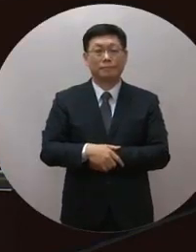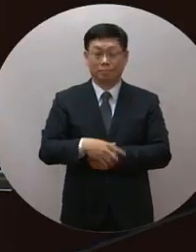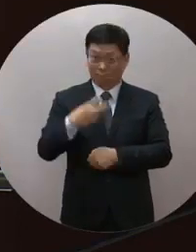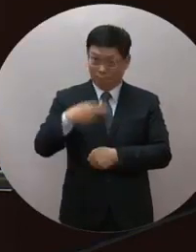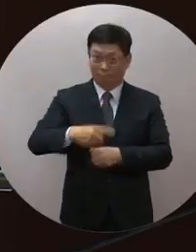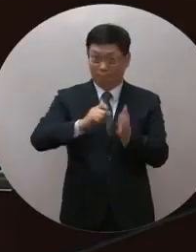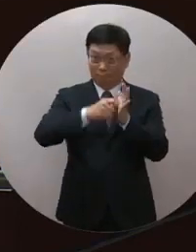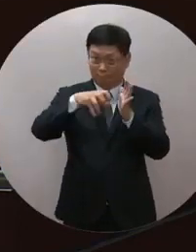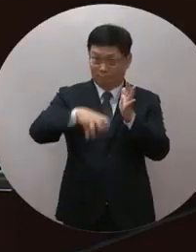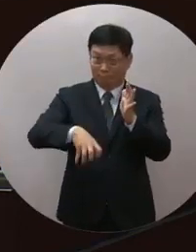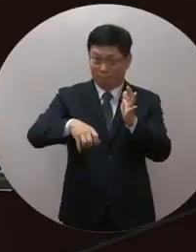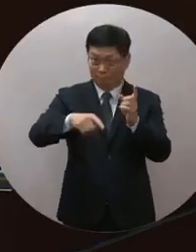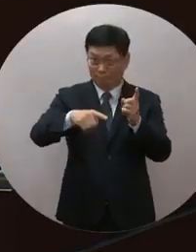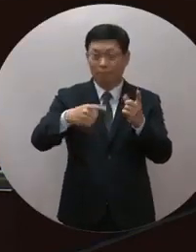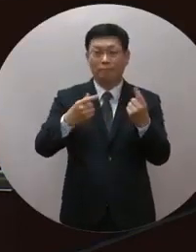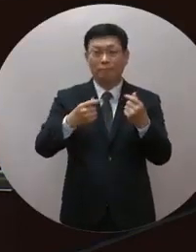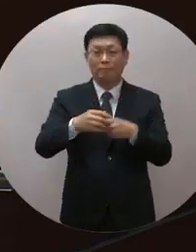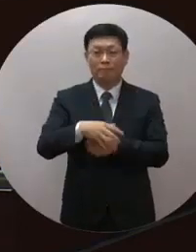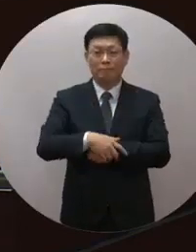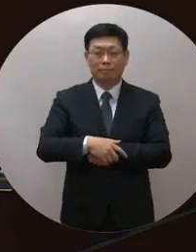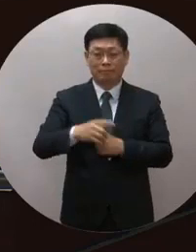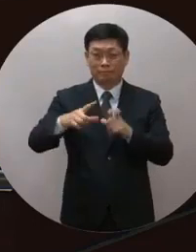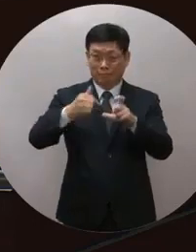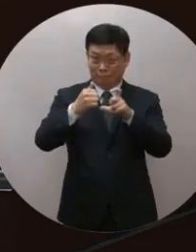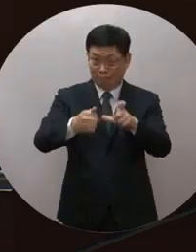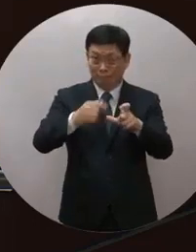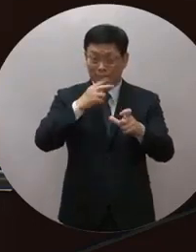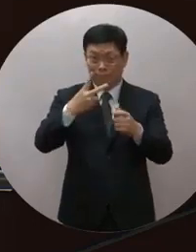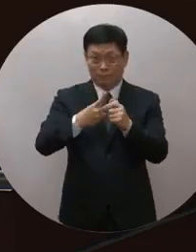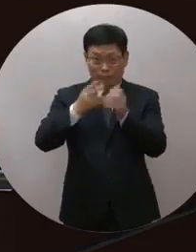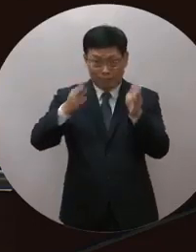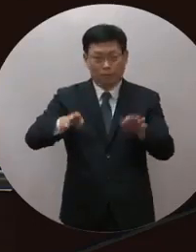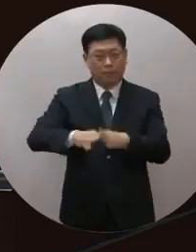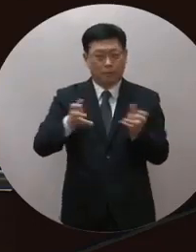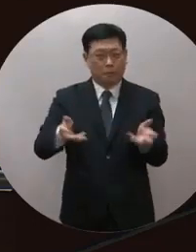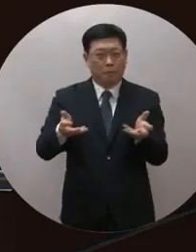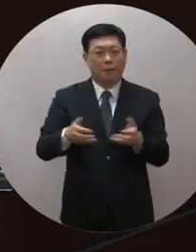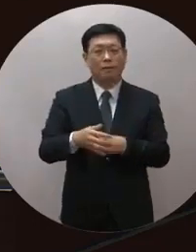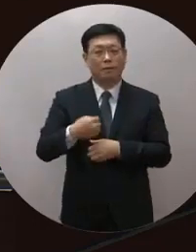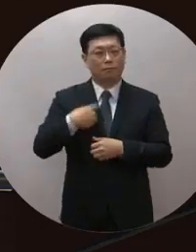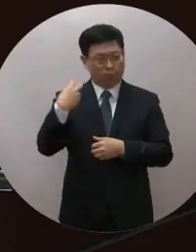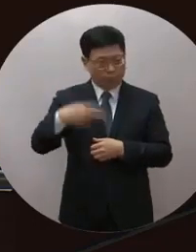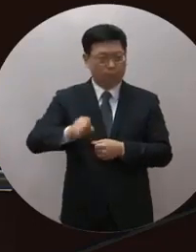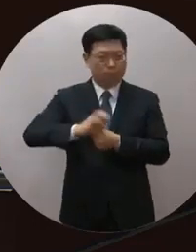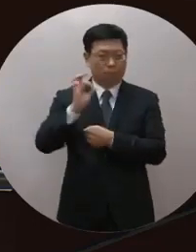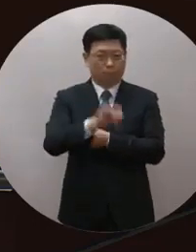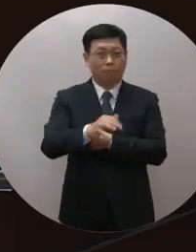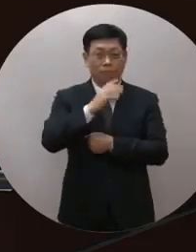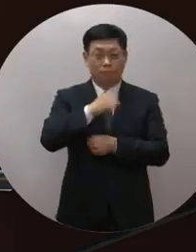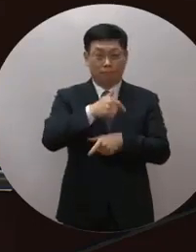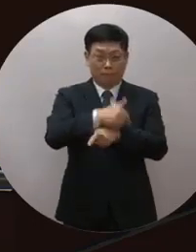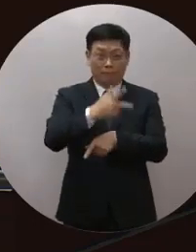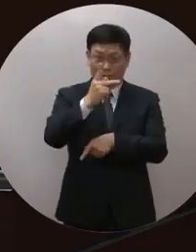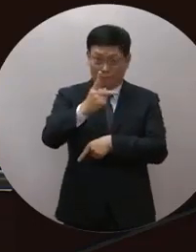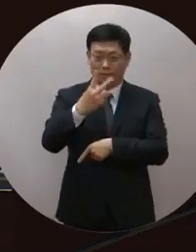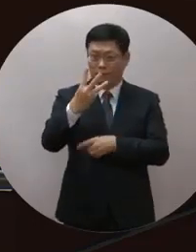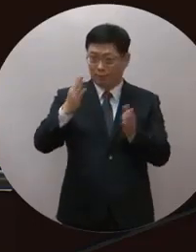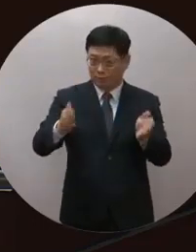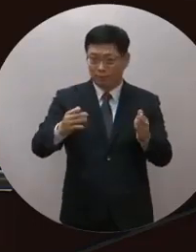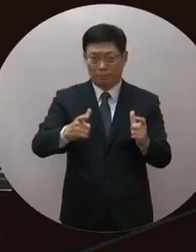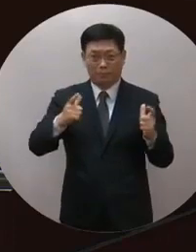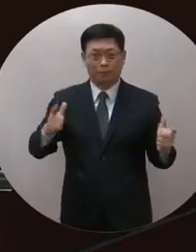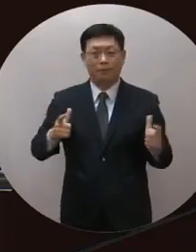而嘉义码头后的园区二期工程已经动工，我们也会加速南科三期的扩